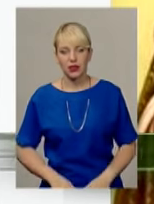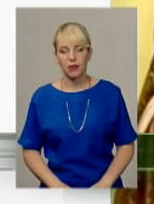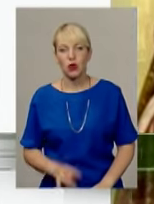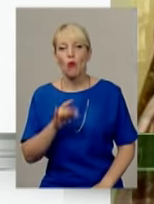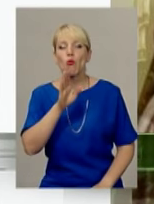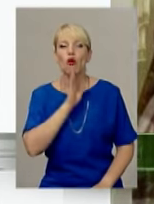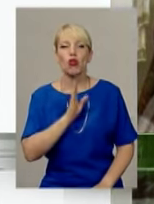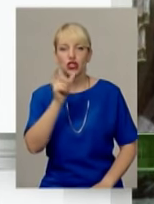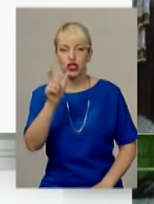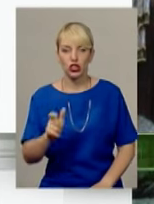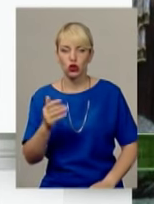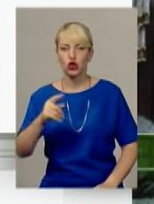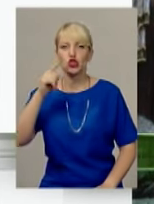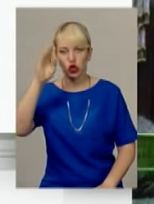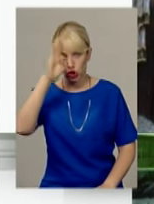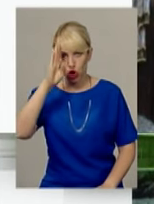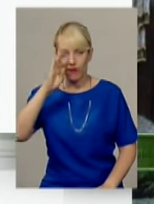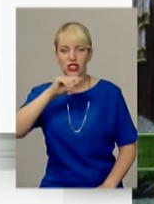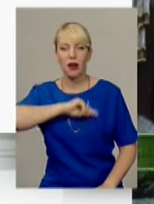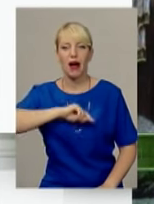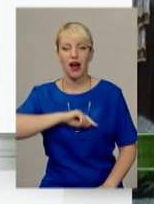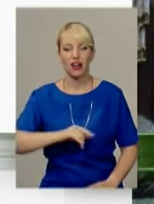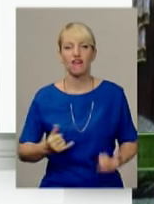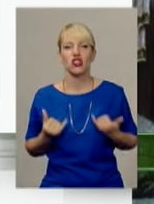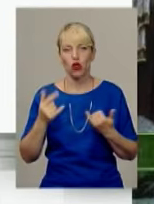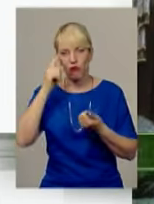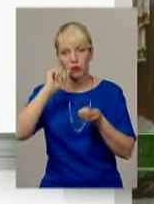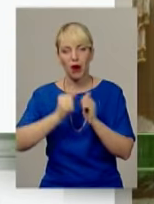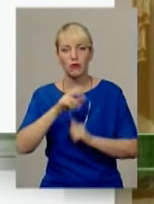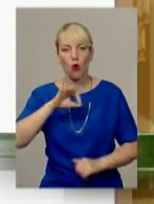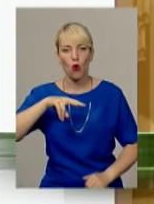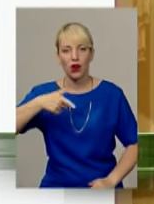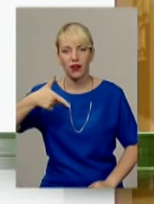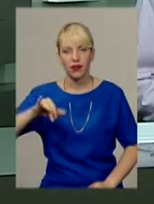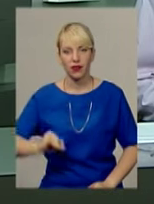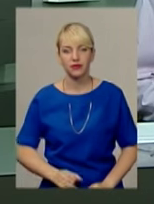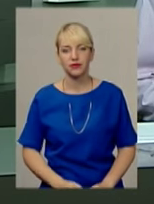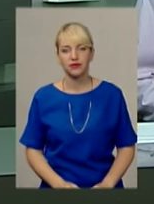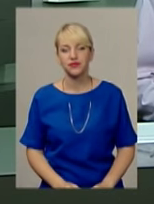Про жінку з чоловічим характером. Християни вшановують пам'ять руської княгині Ольги.